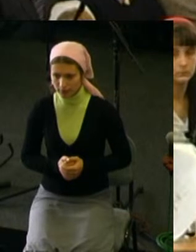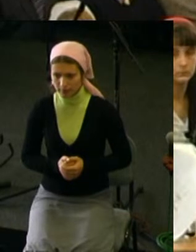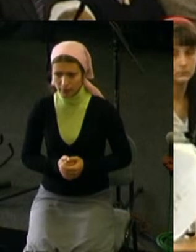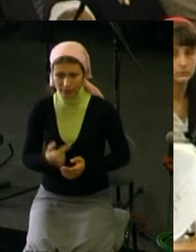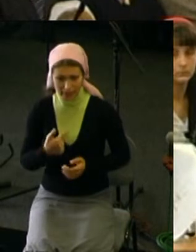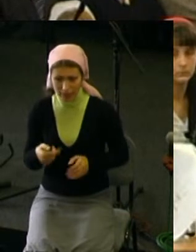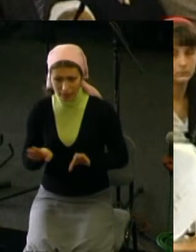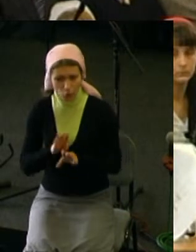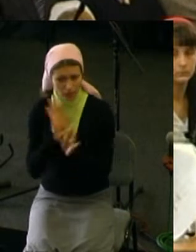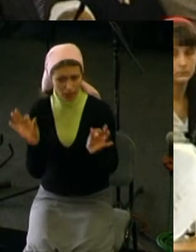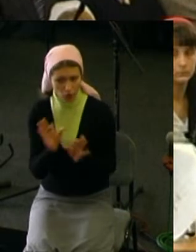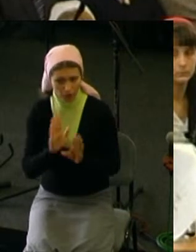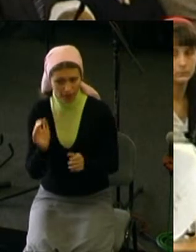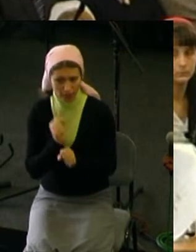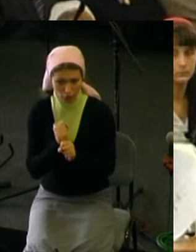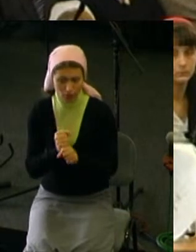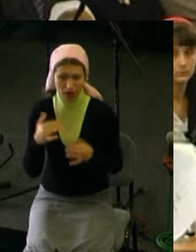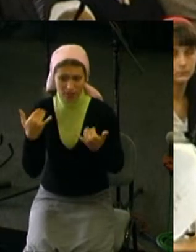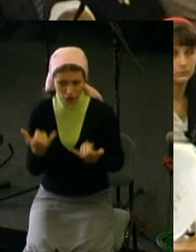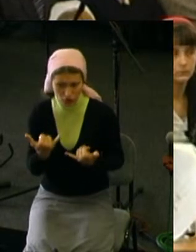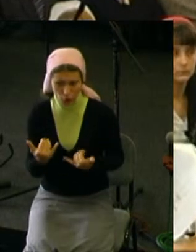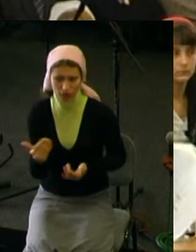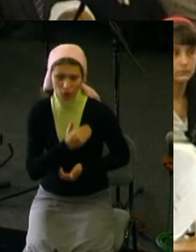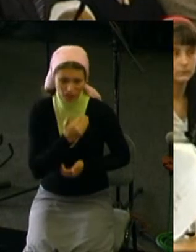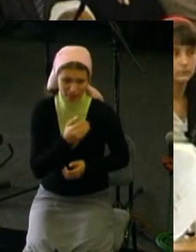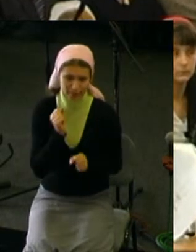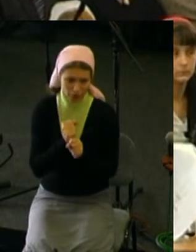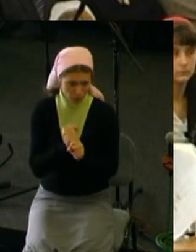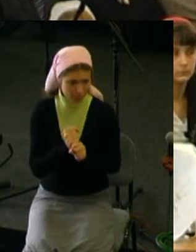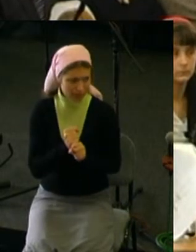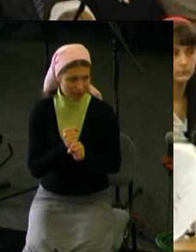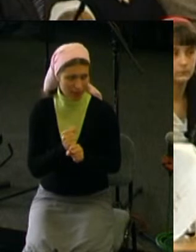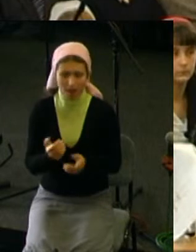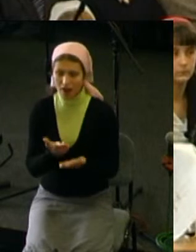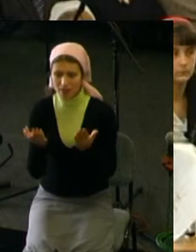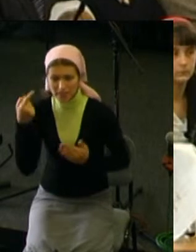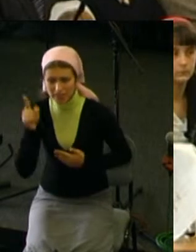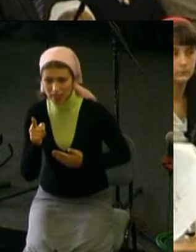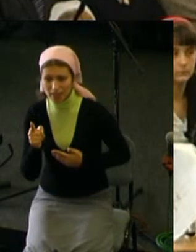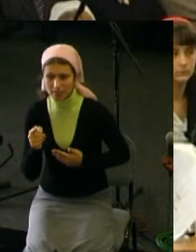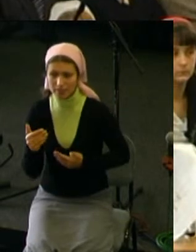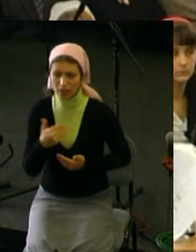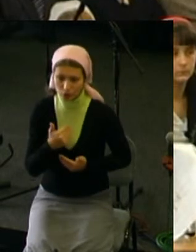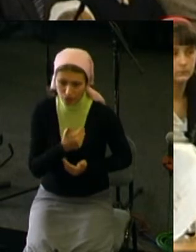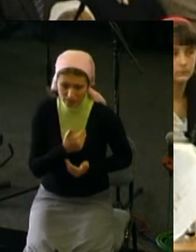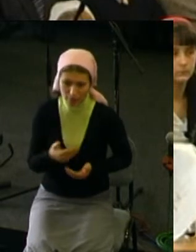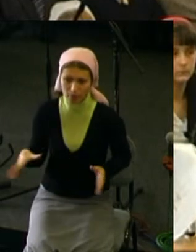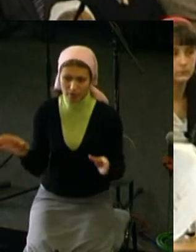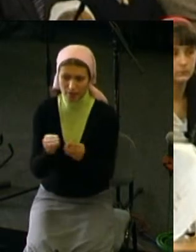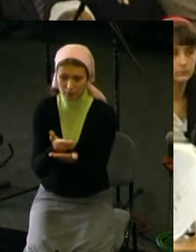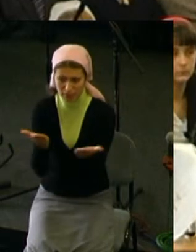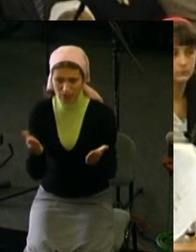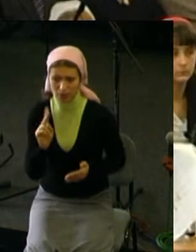А я такого ніколи роблю але сьогодні хотів би зробити ви знаєте Я хотів би сьогодні разом з вами